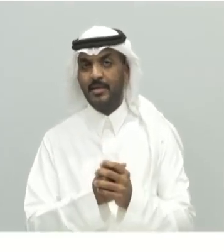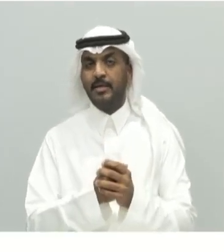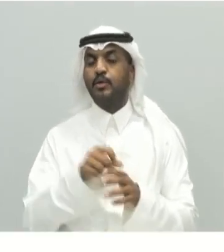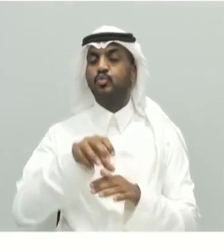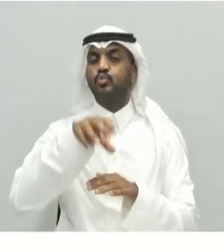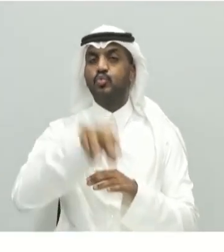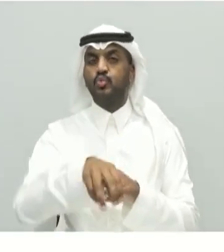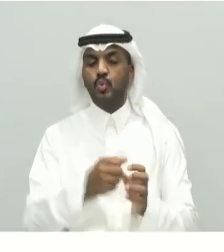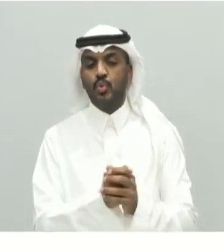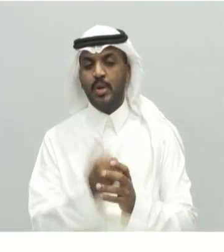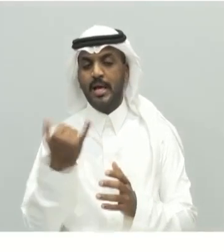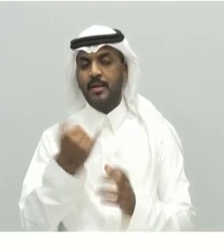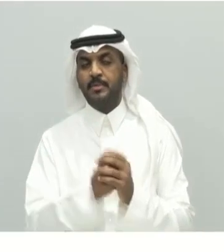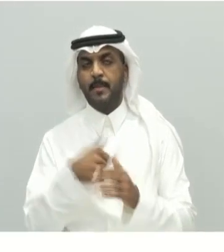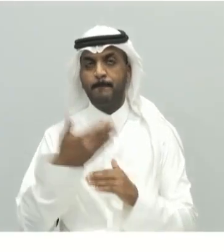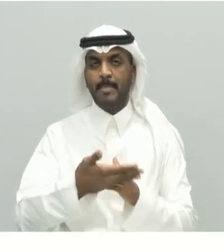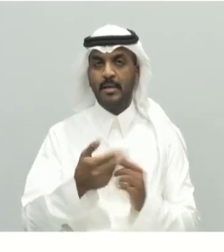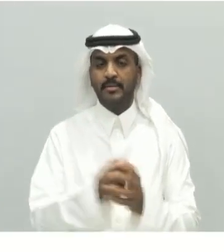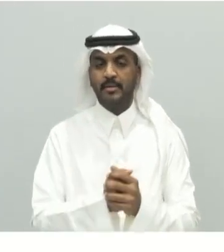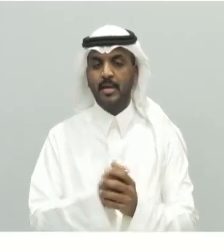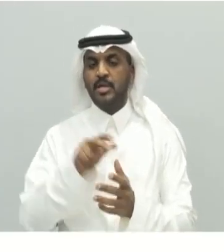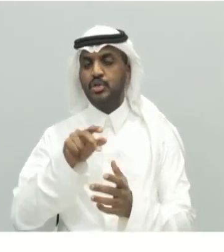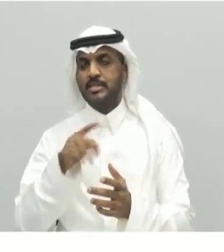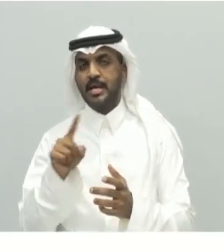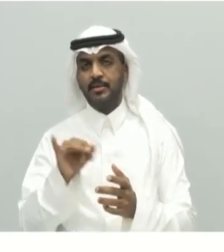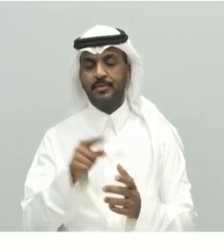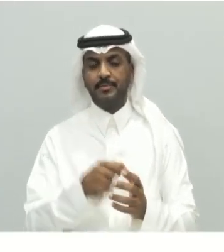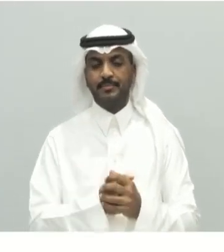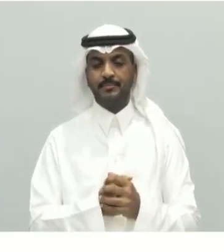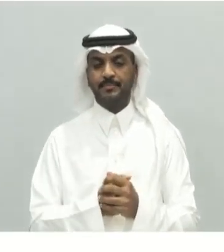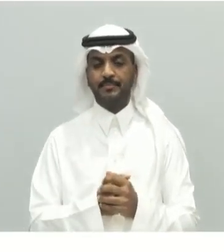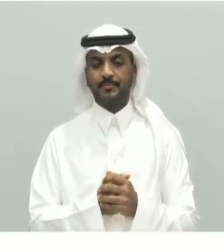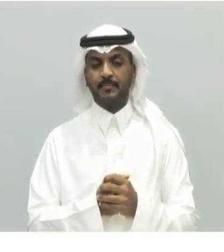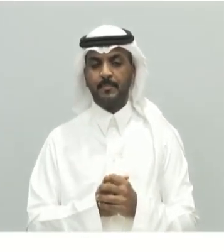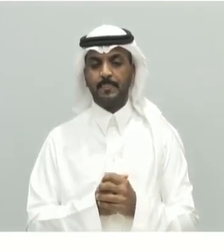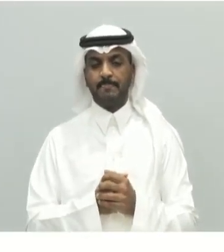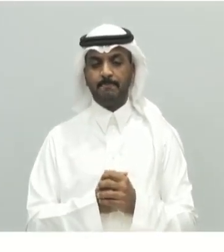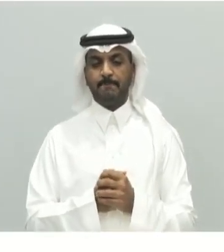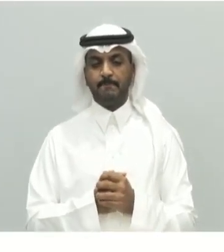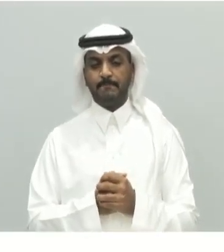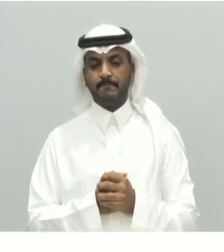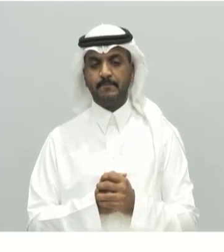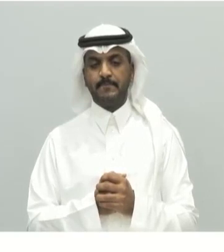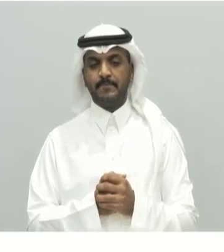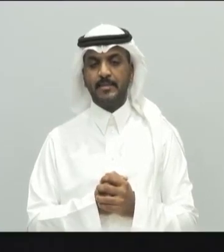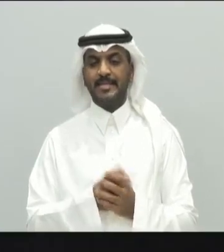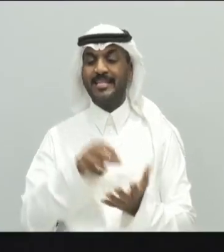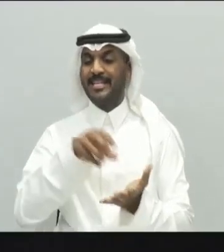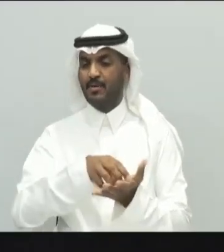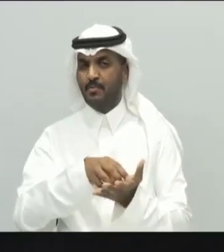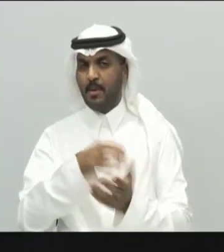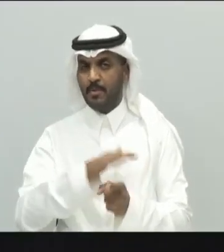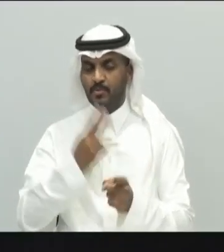والثاني من بين الدول العربيه بعد الجزائر بعد الجزائر تشغل المملكه العربيه